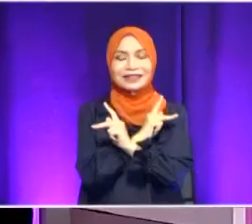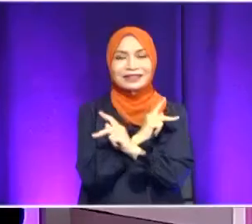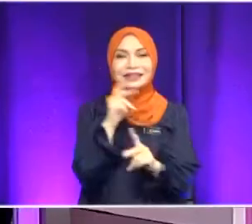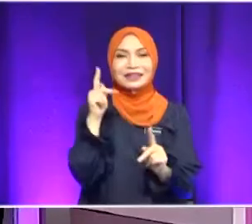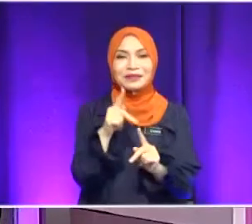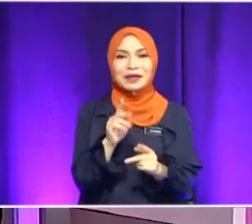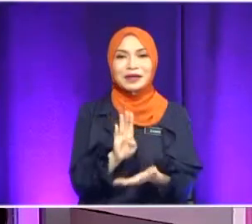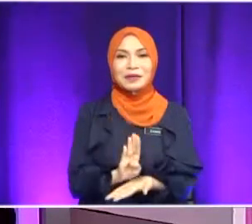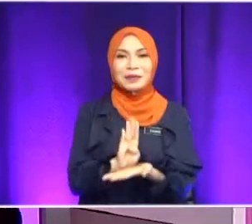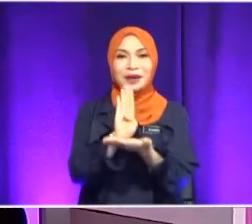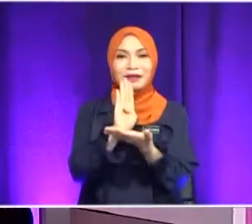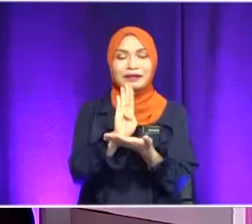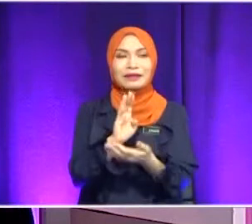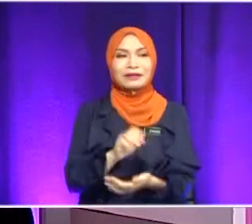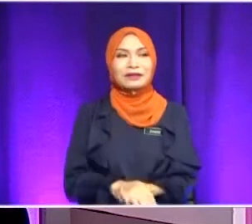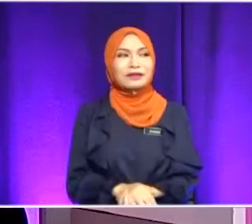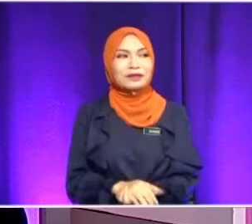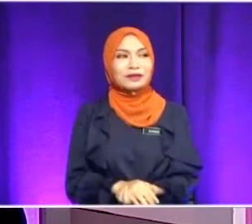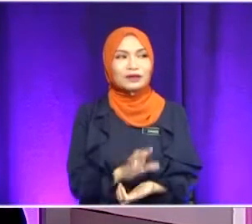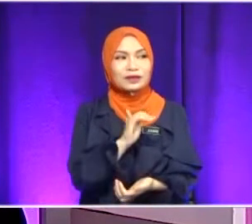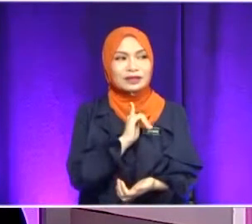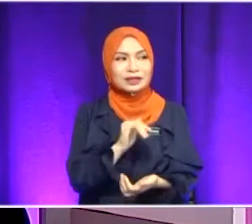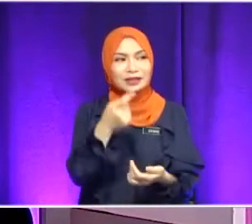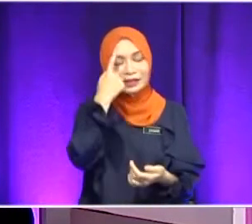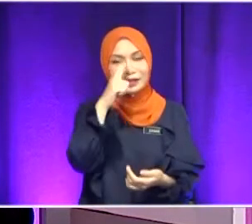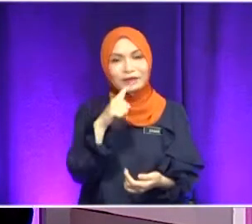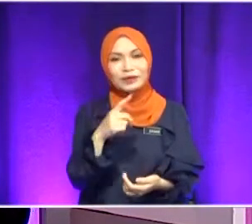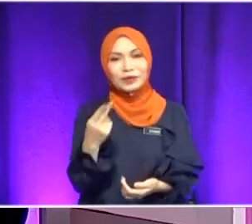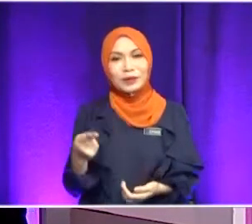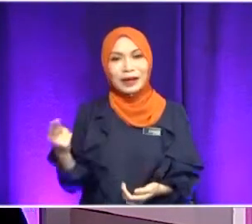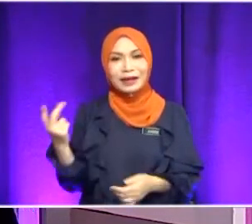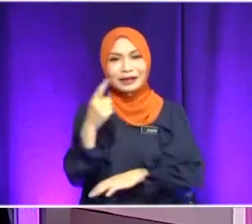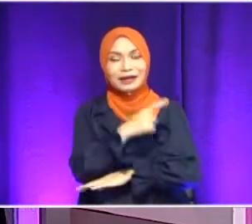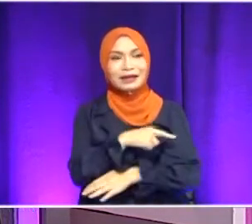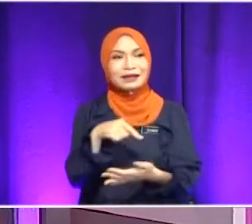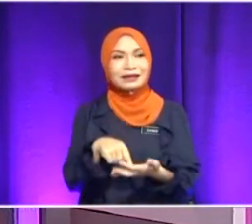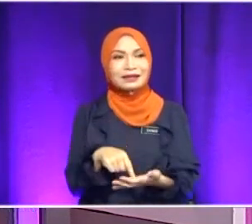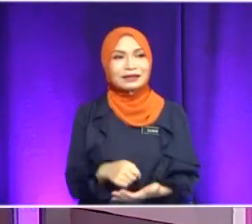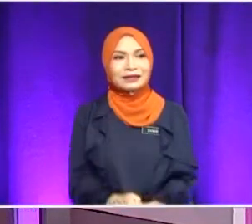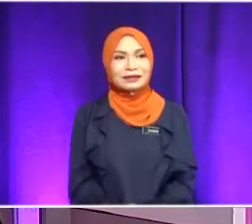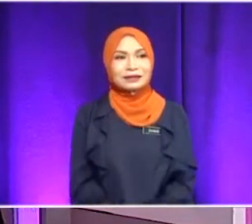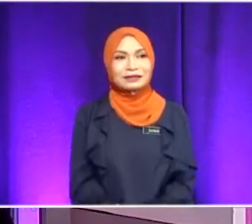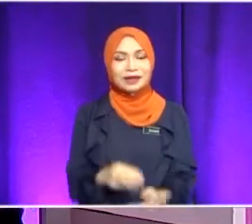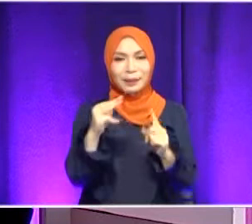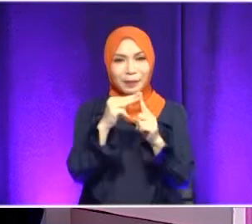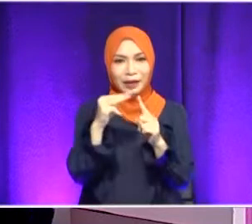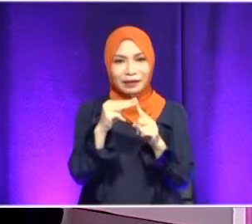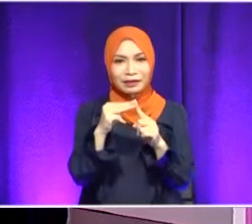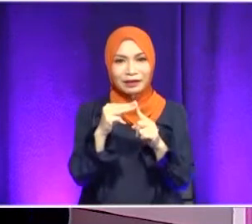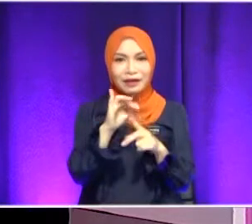soalan kita ada Terangkan perbedaan penyesuaian nutrisi kedua tumbuhan tersebut Demak ah yang diberi adalah sebanyak